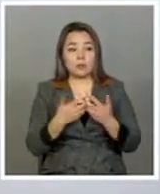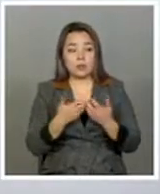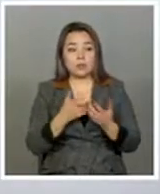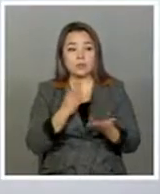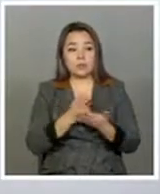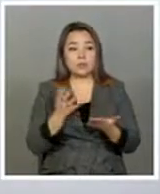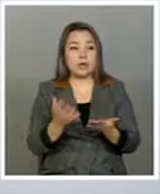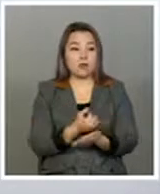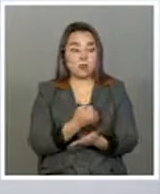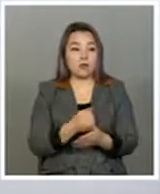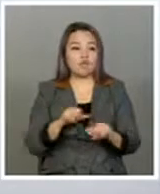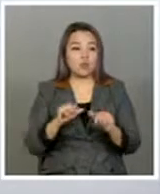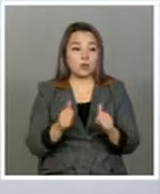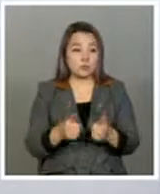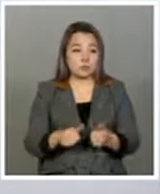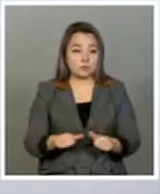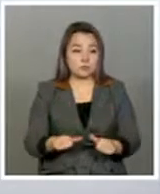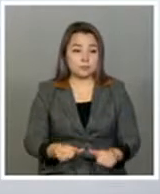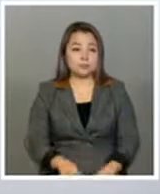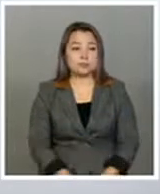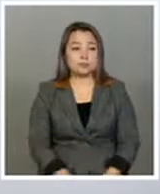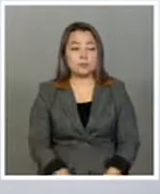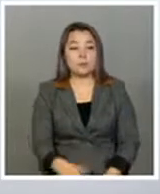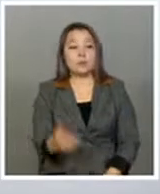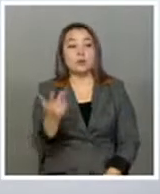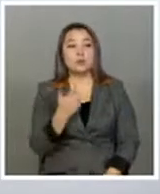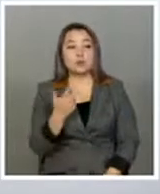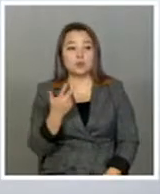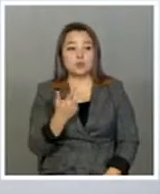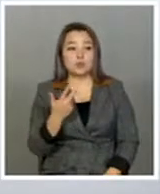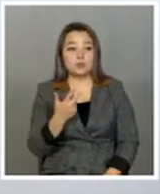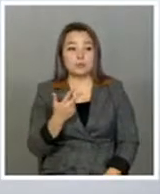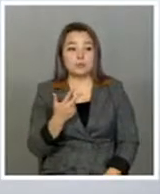табатын формула. Үшіншісі